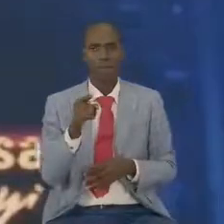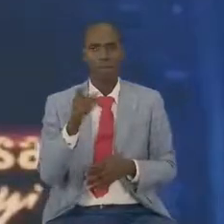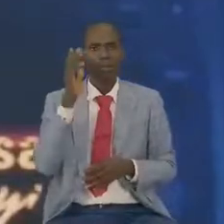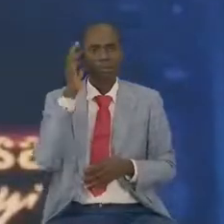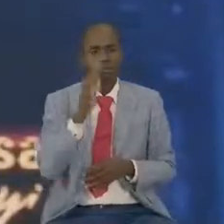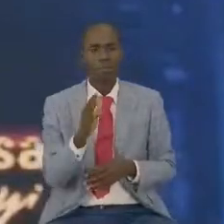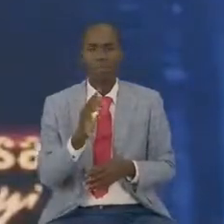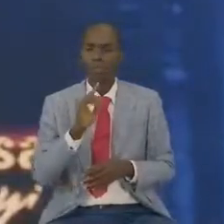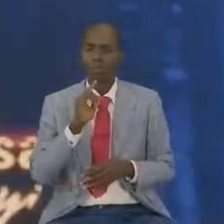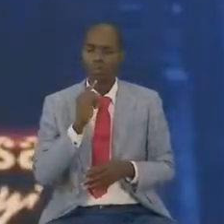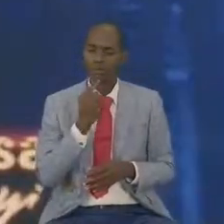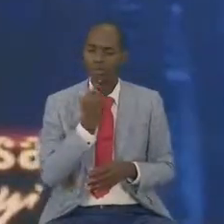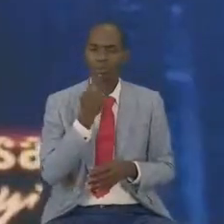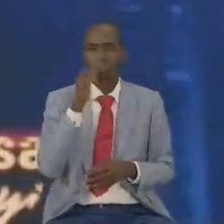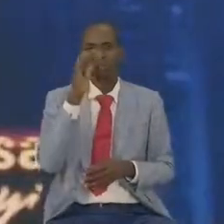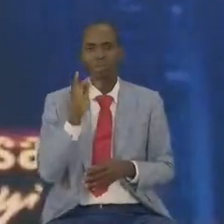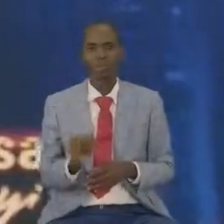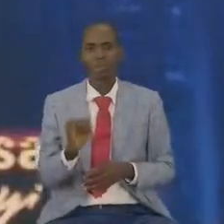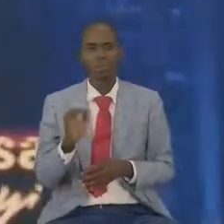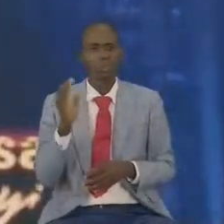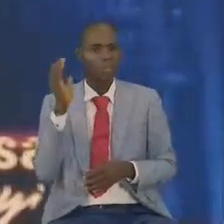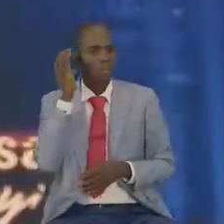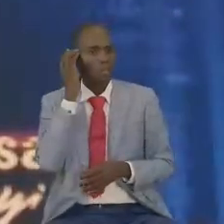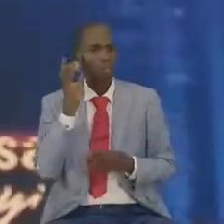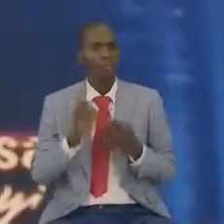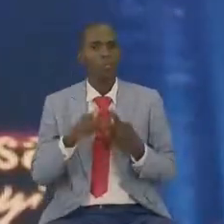la voix de l'Éternel, ton Dieu,